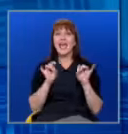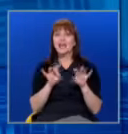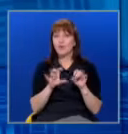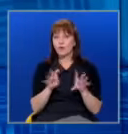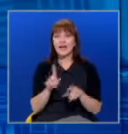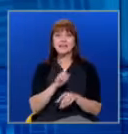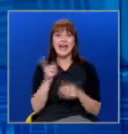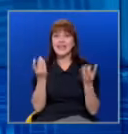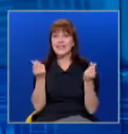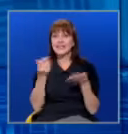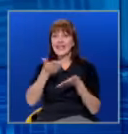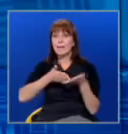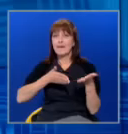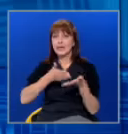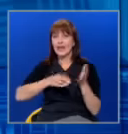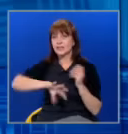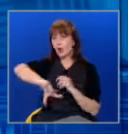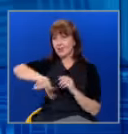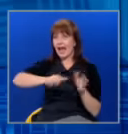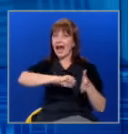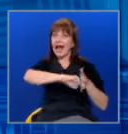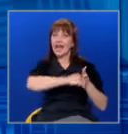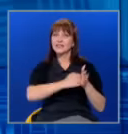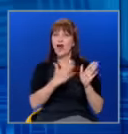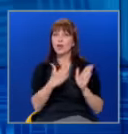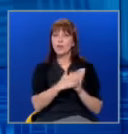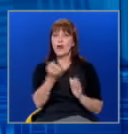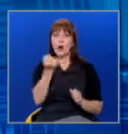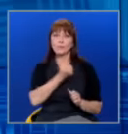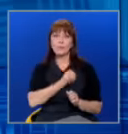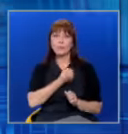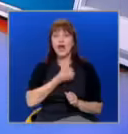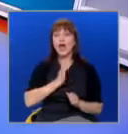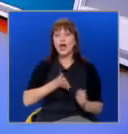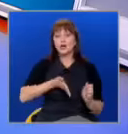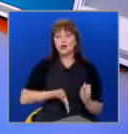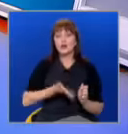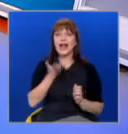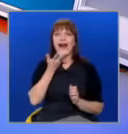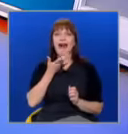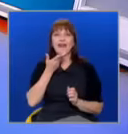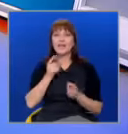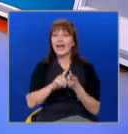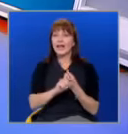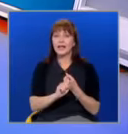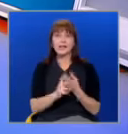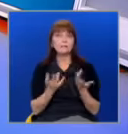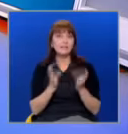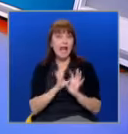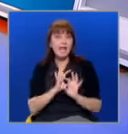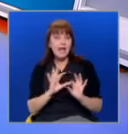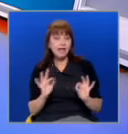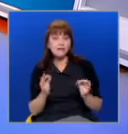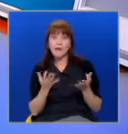Информация, а не ценни вещи, са откраднати от сейфовете в дома на убития в Южна Африка Къру. Ясно ли е към какви връзки и